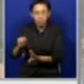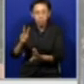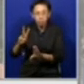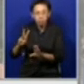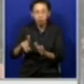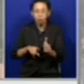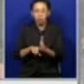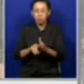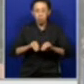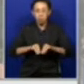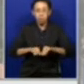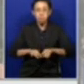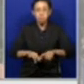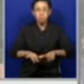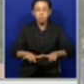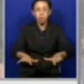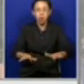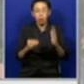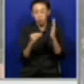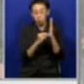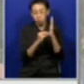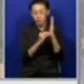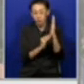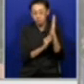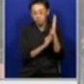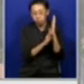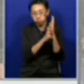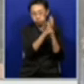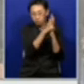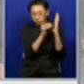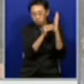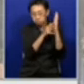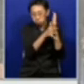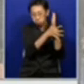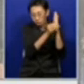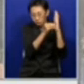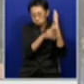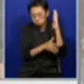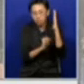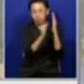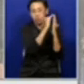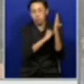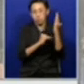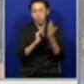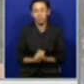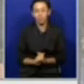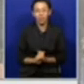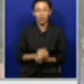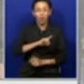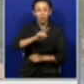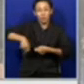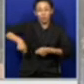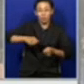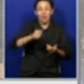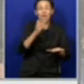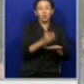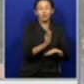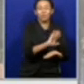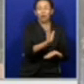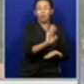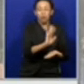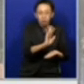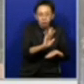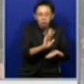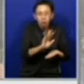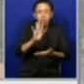ระจายไปจากกรุงเทพไปต่างจังหวัดเร่งโครงการนะครับตอนแรกดีใจว่าสงกรานต์ไม่นั้นปรากฏว่าไม่มีมาตรการร